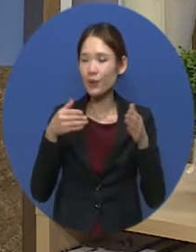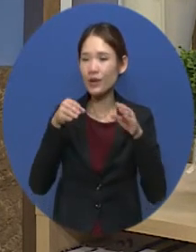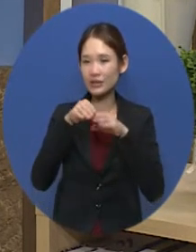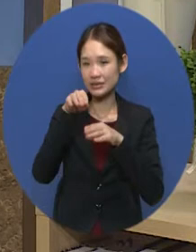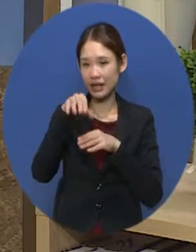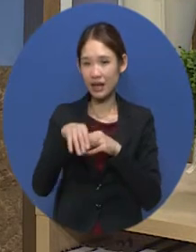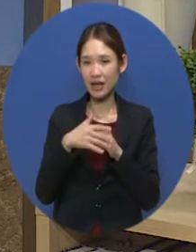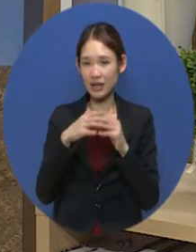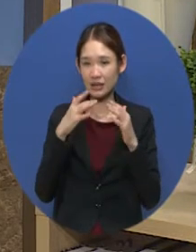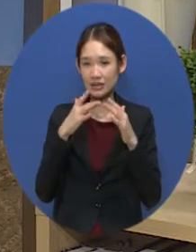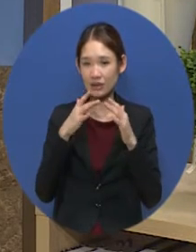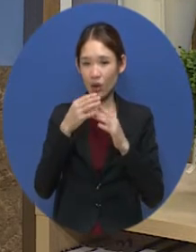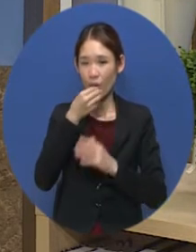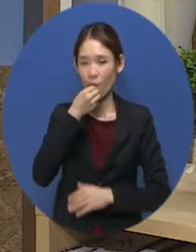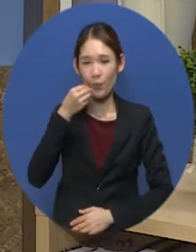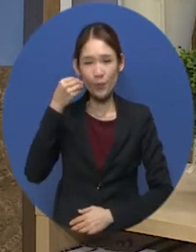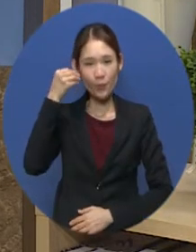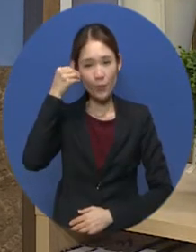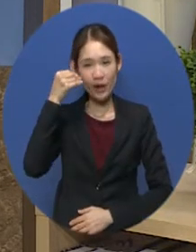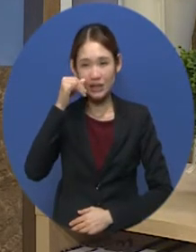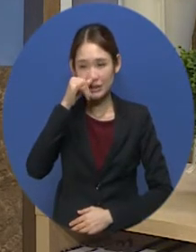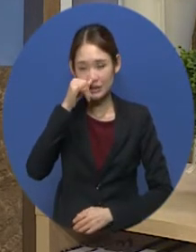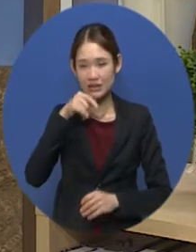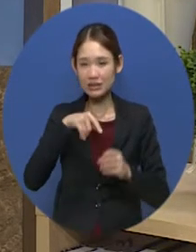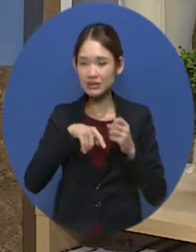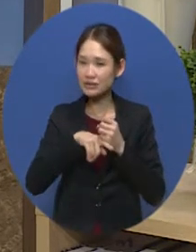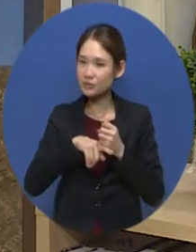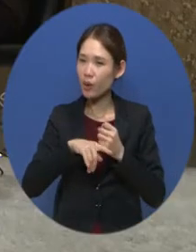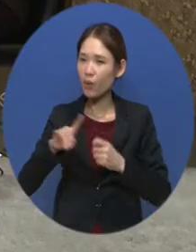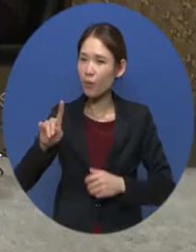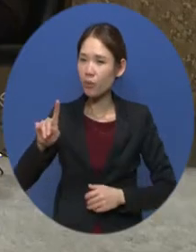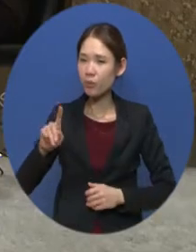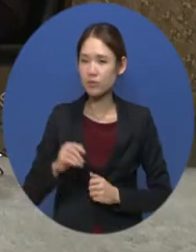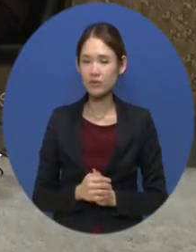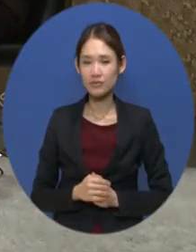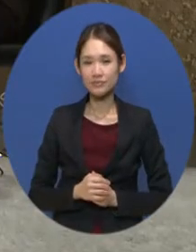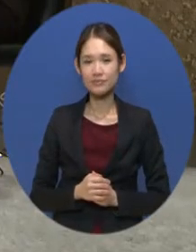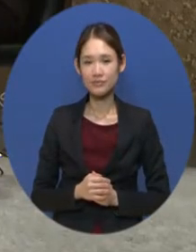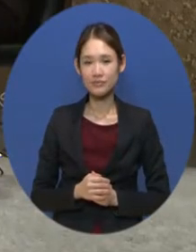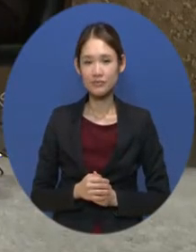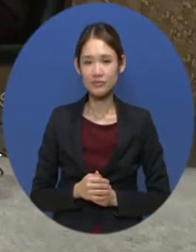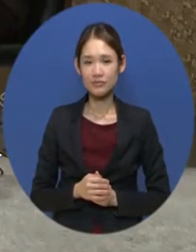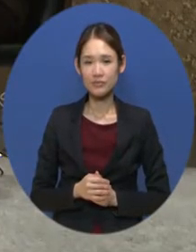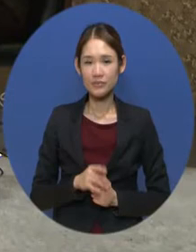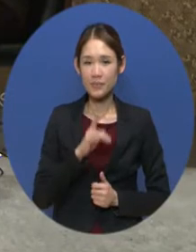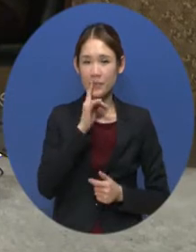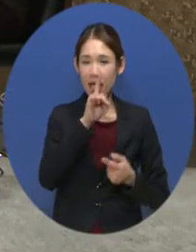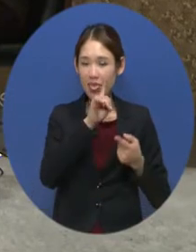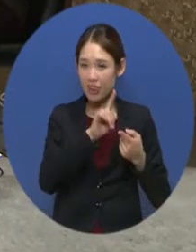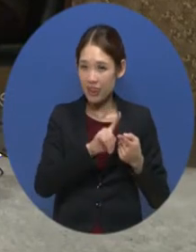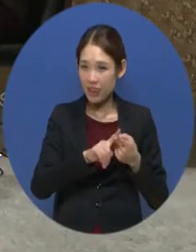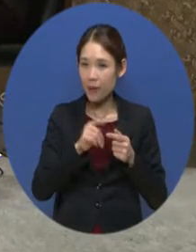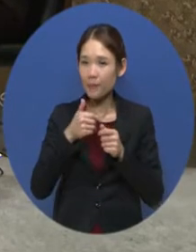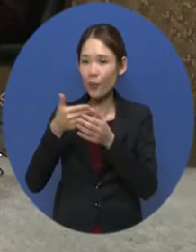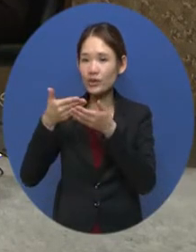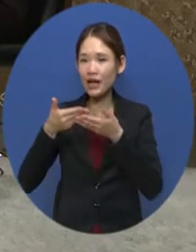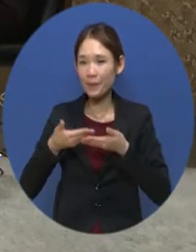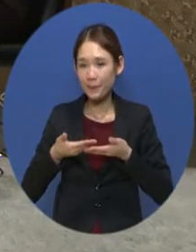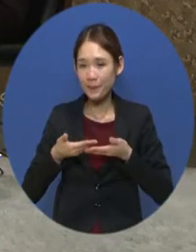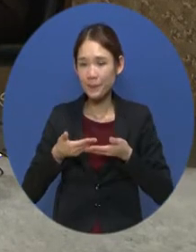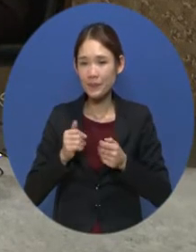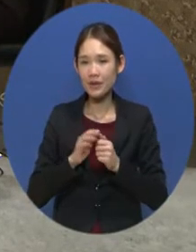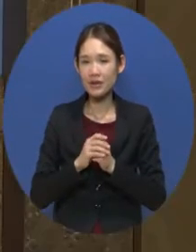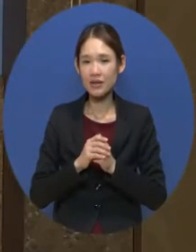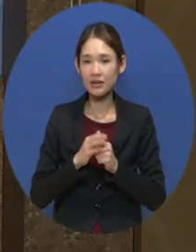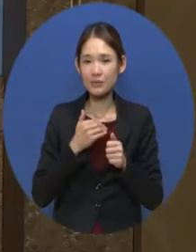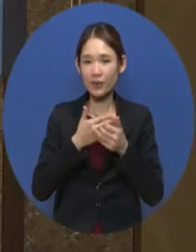복지관이라고 홈페이지에 나와 있더라고요. 이 의미가 무엇인가요? 네. 말 그대로 이 보냄을 받은 복지관,